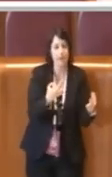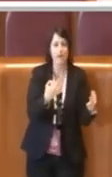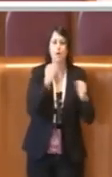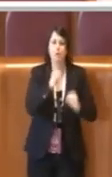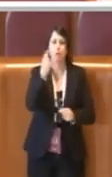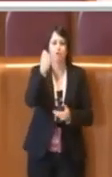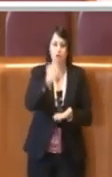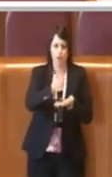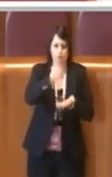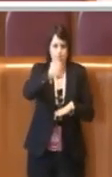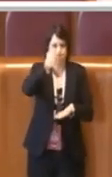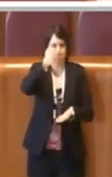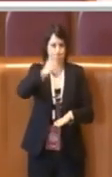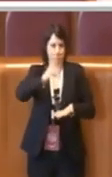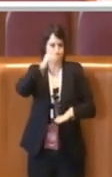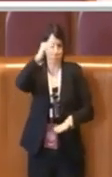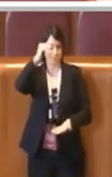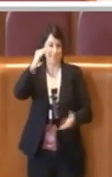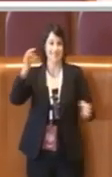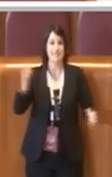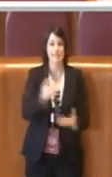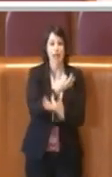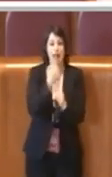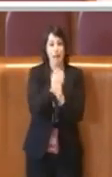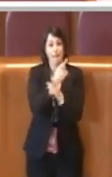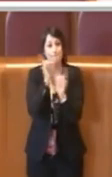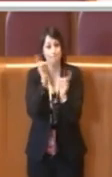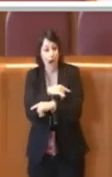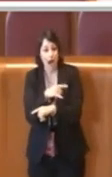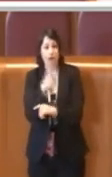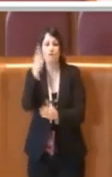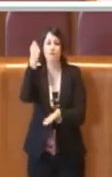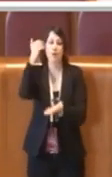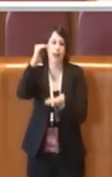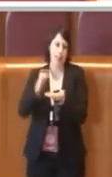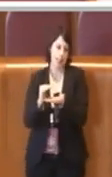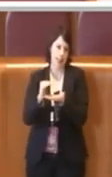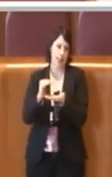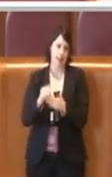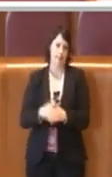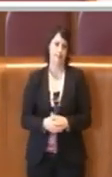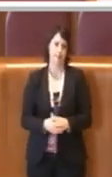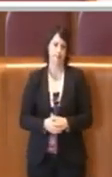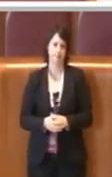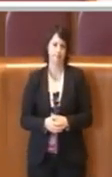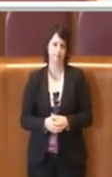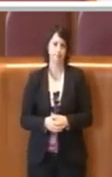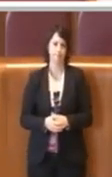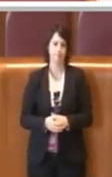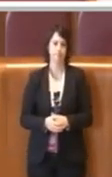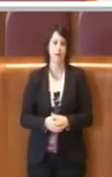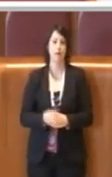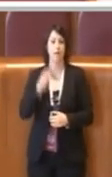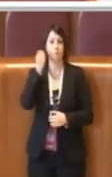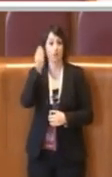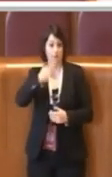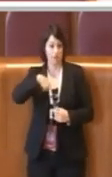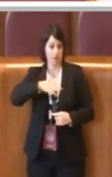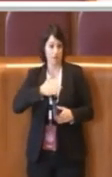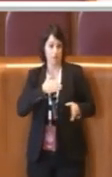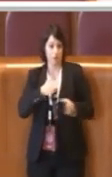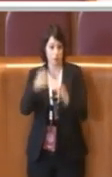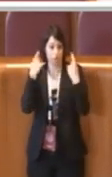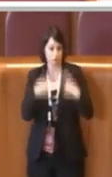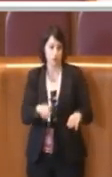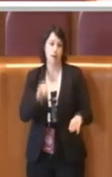gestire ancora se saranno poco virtuose avranno meno fondi da gestire cominciamo questo è il miglior percorso possibile siamo